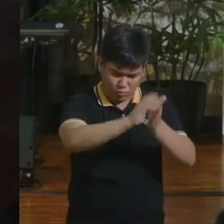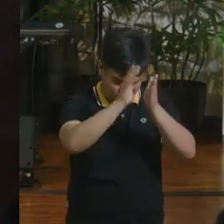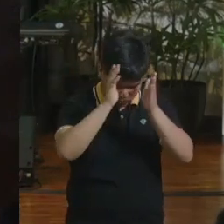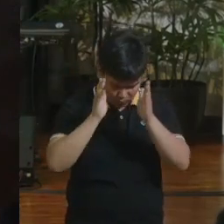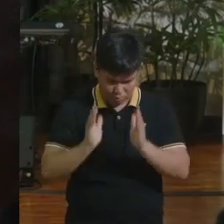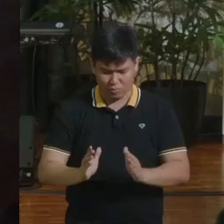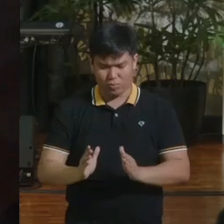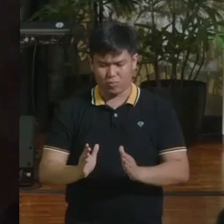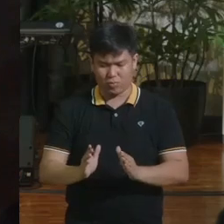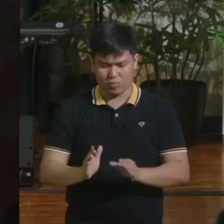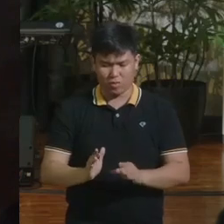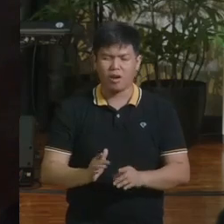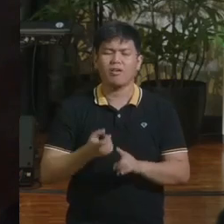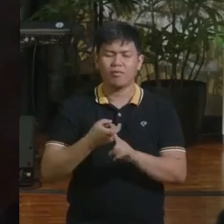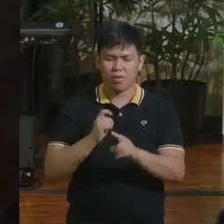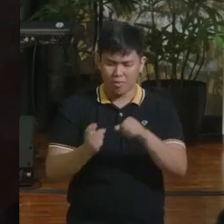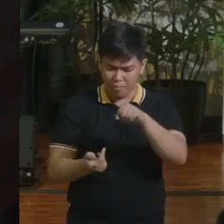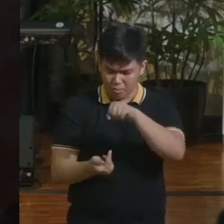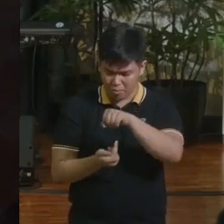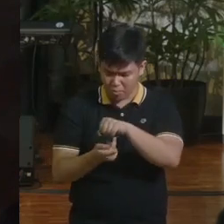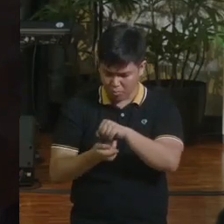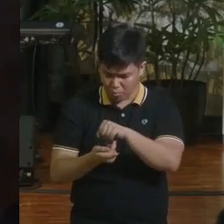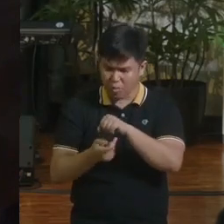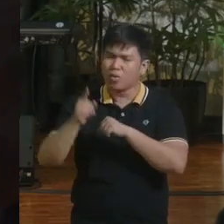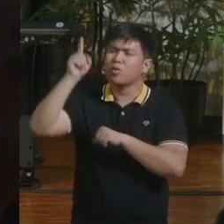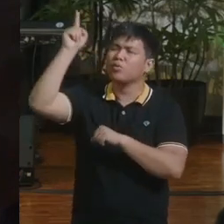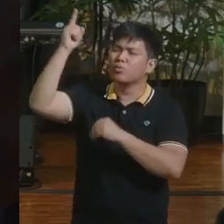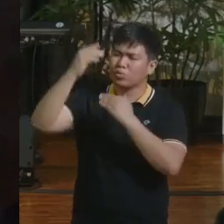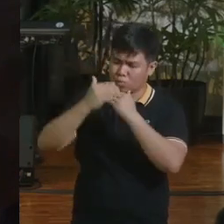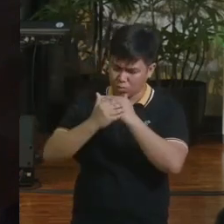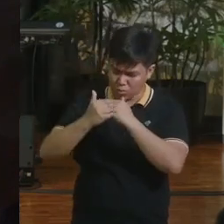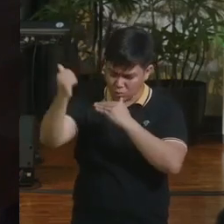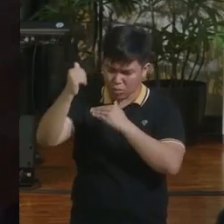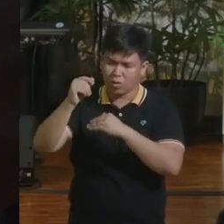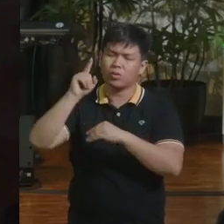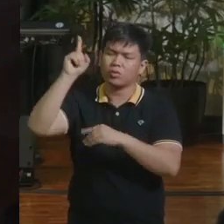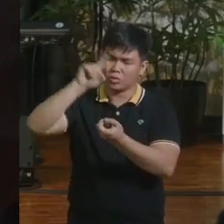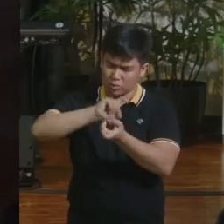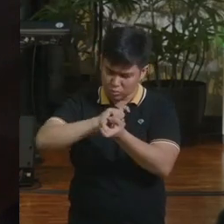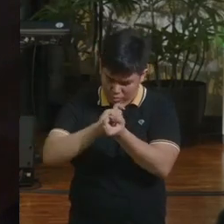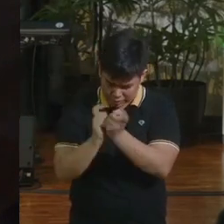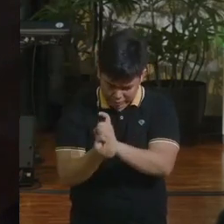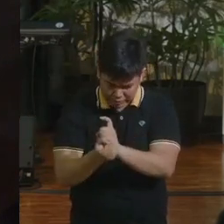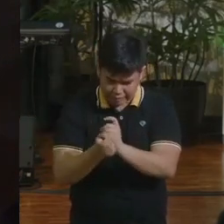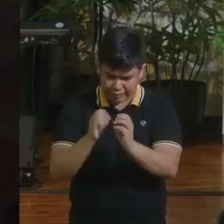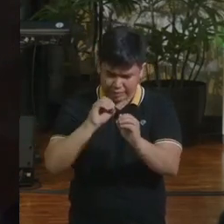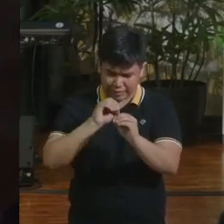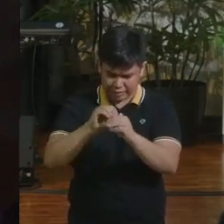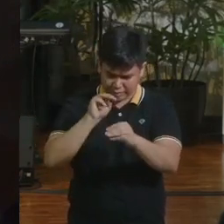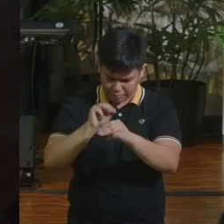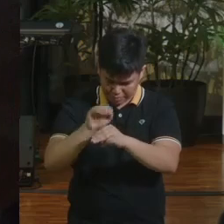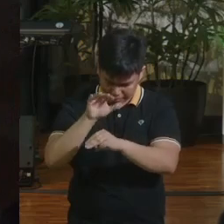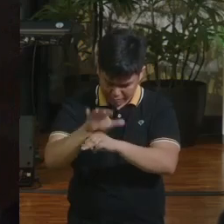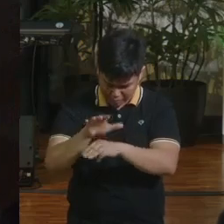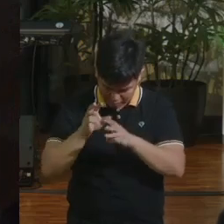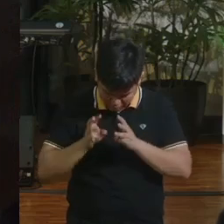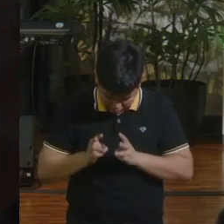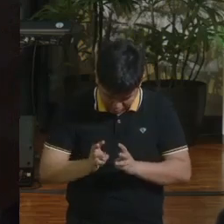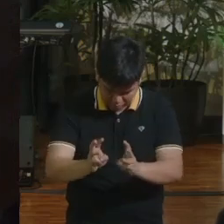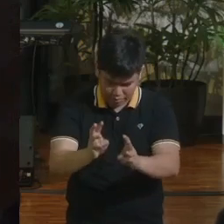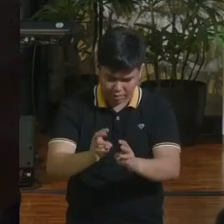Nagmula sa isang apostol na inyong ibinago sa isang pambihirang kaparaanan na